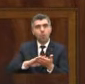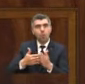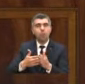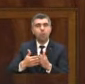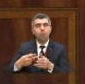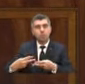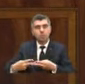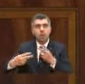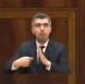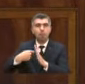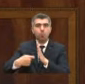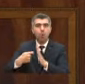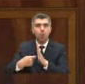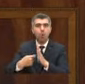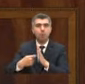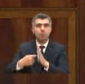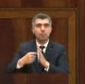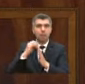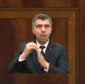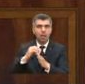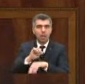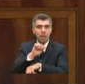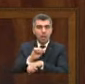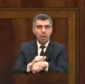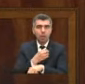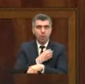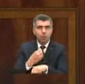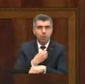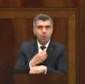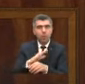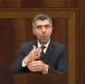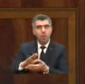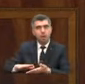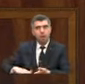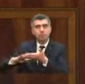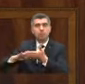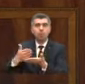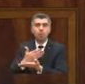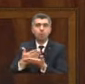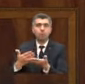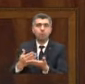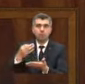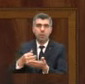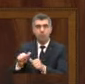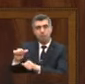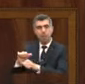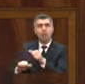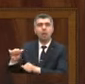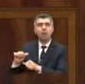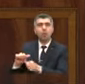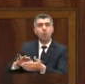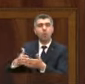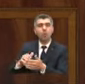الورش الكبير، كيفاش خصنا نقطعوا مع السياسات الترقيعية، كيفاش نحولوا هذا الحق ديال